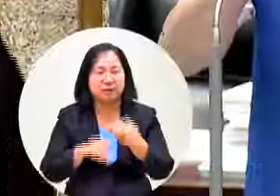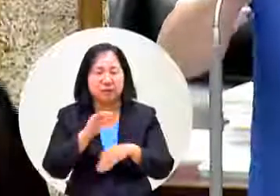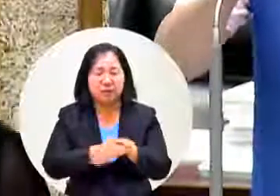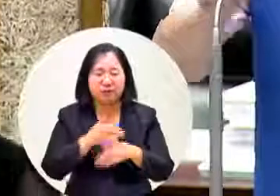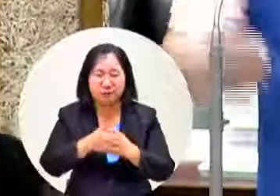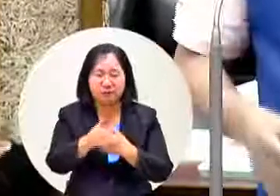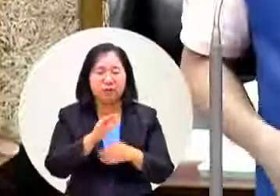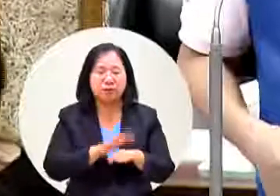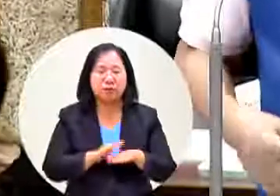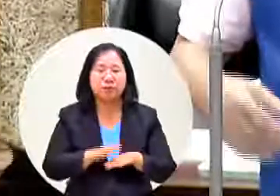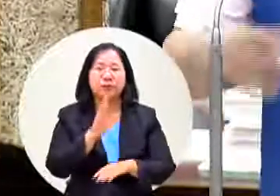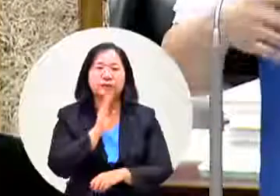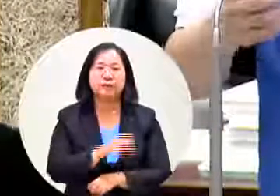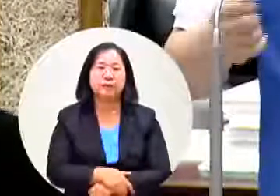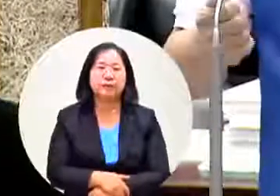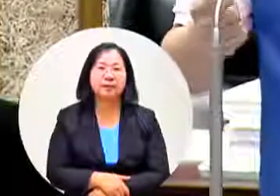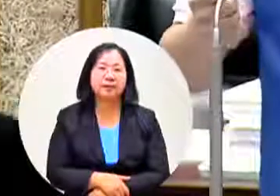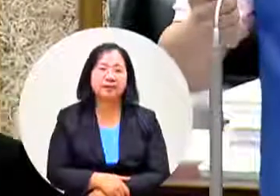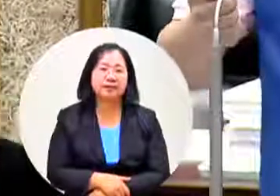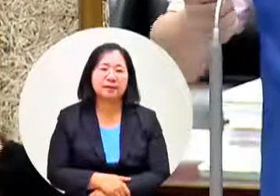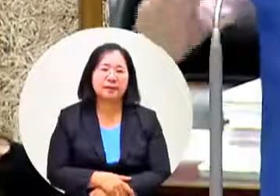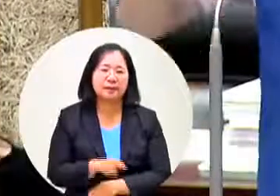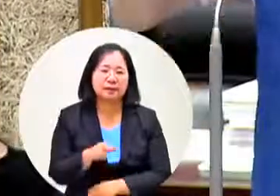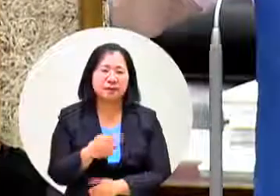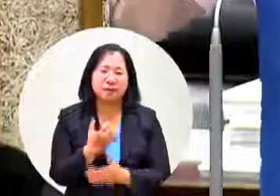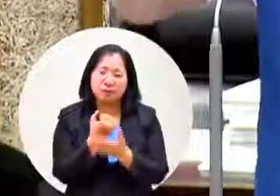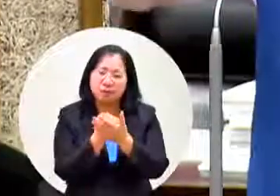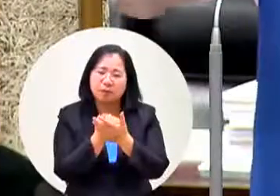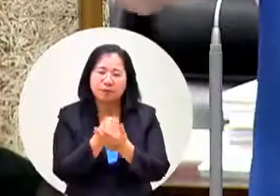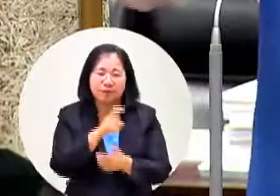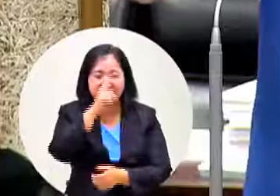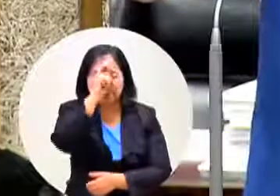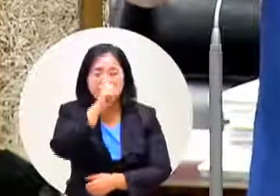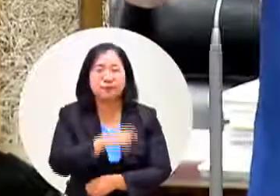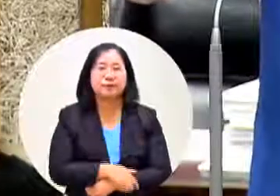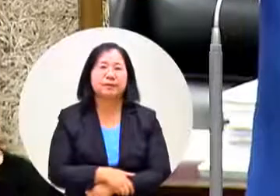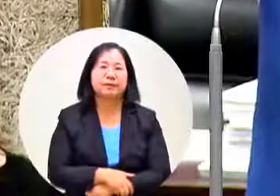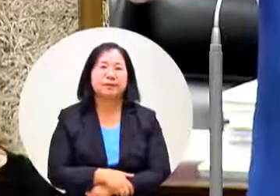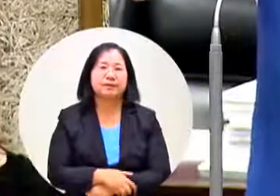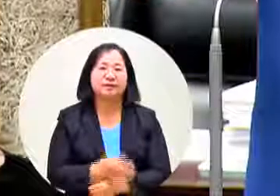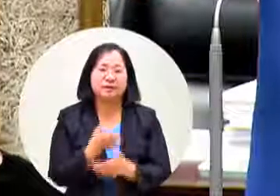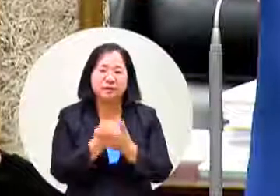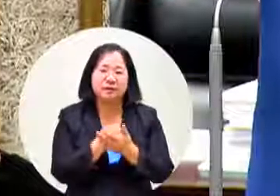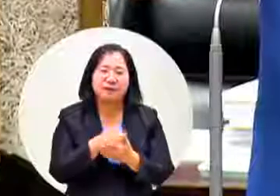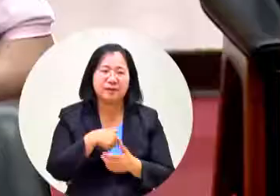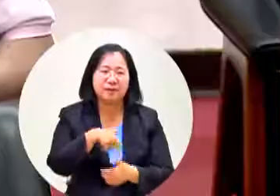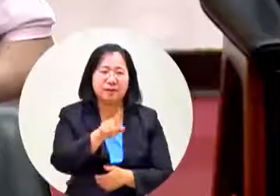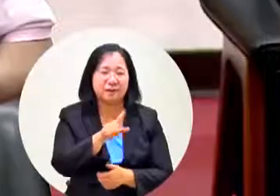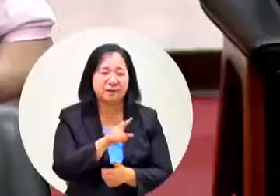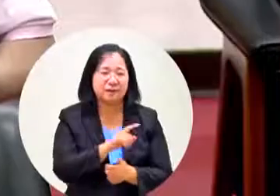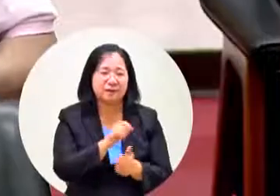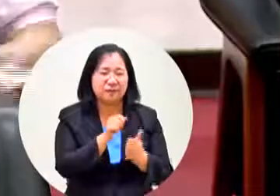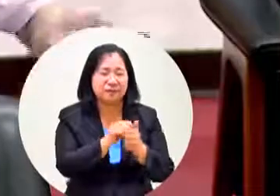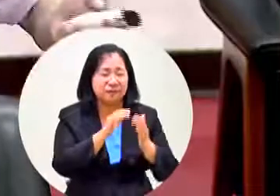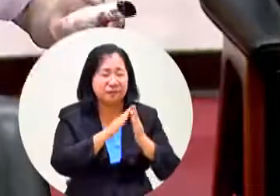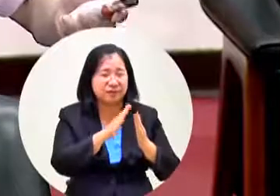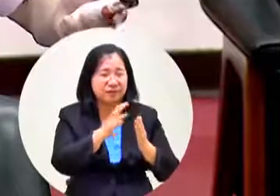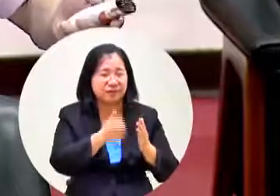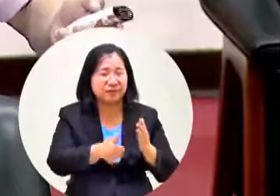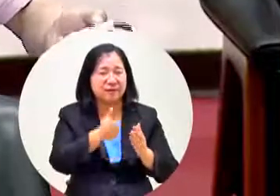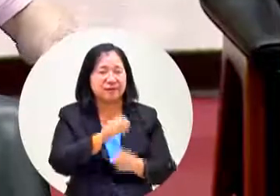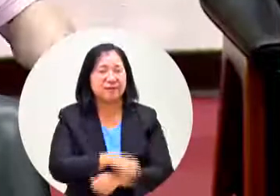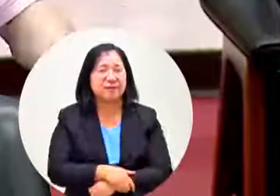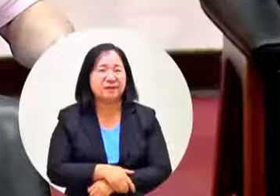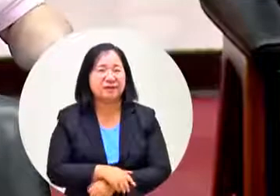查的结果是列册追踪。那按照文资法的规定，列册追踪6个月内要送大会审议，所以我们目前